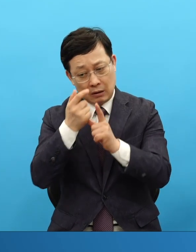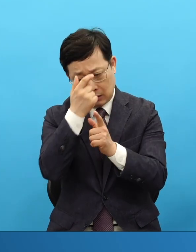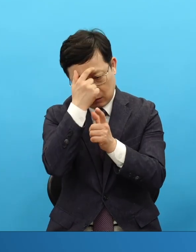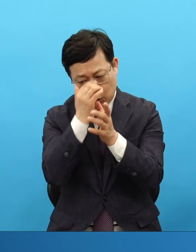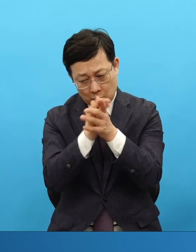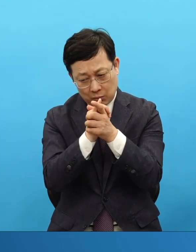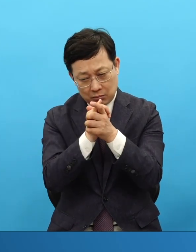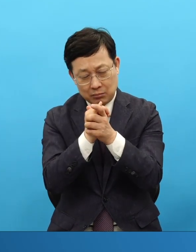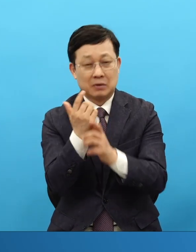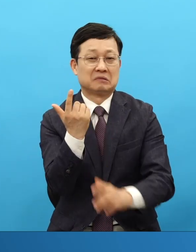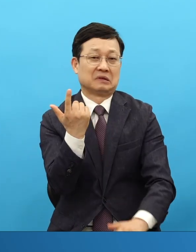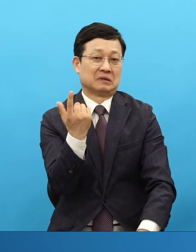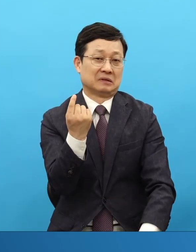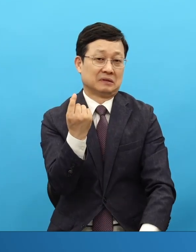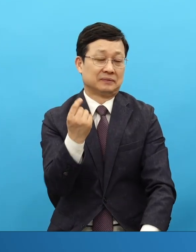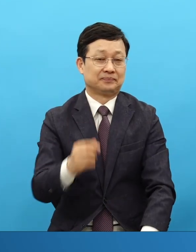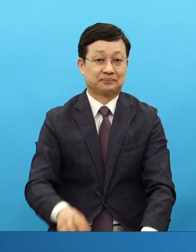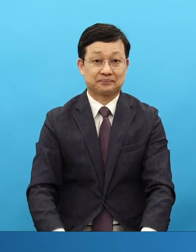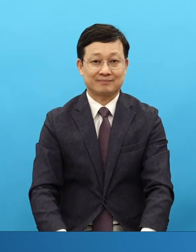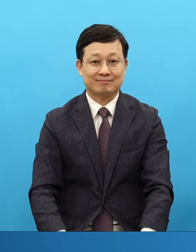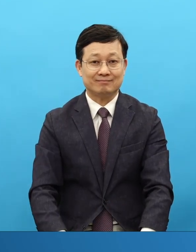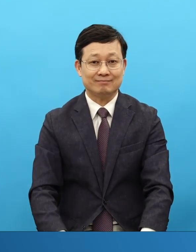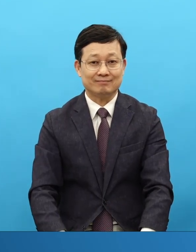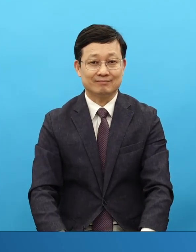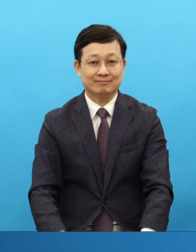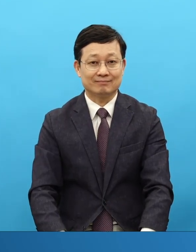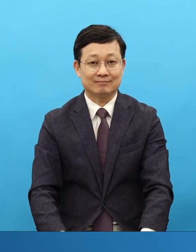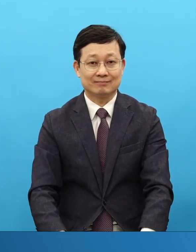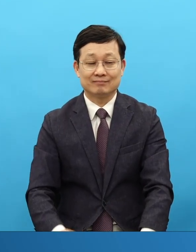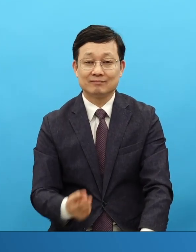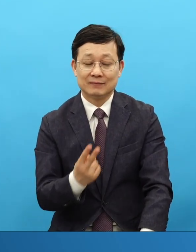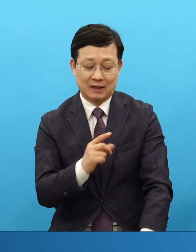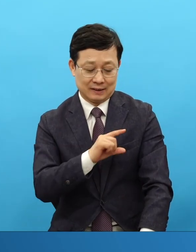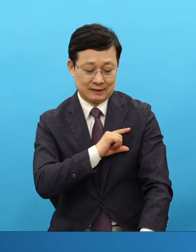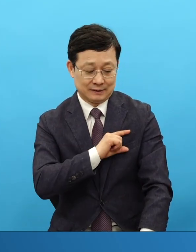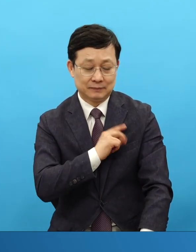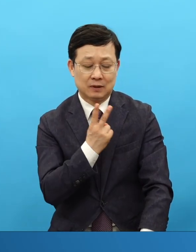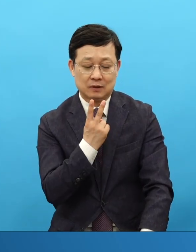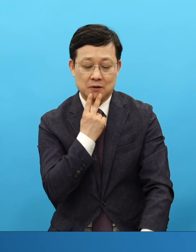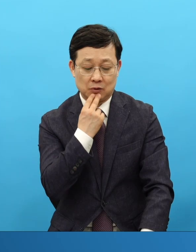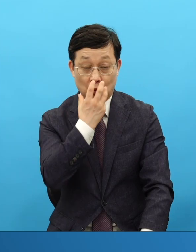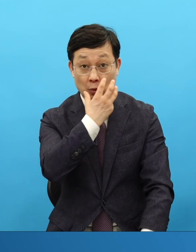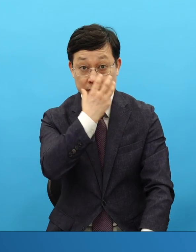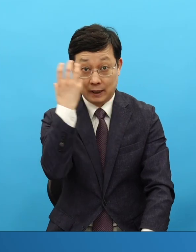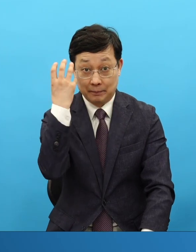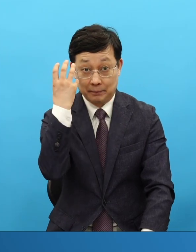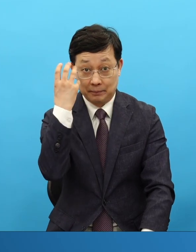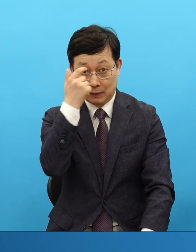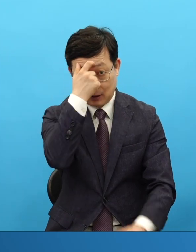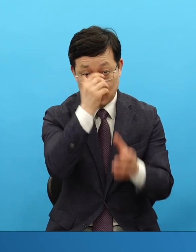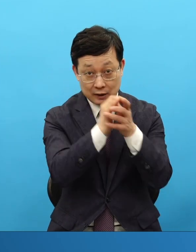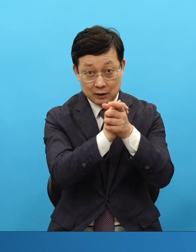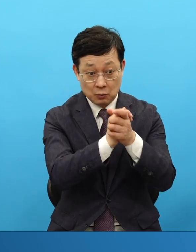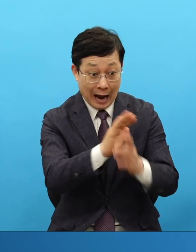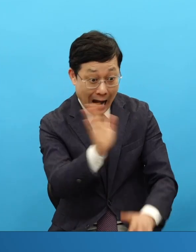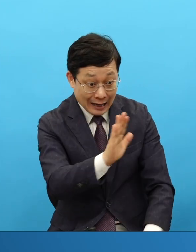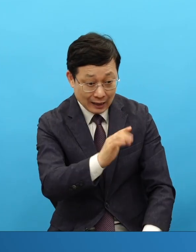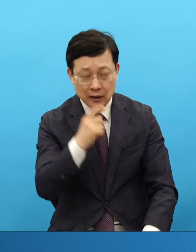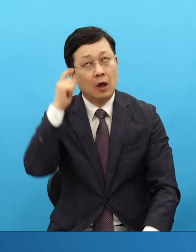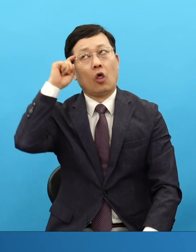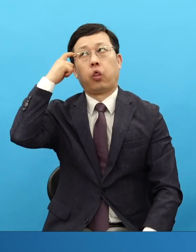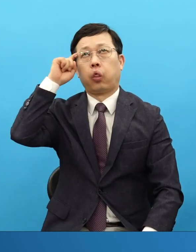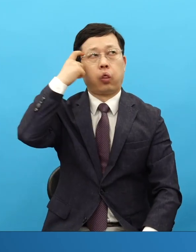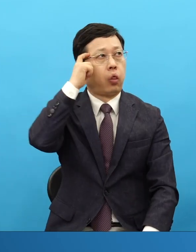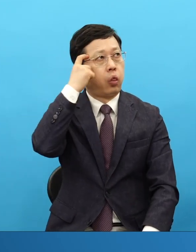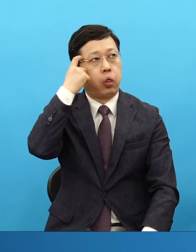I'll give you 3 examples. 요셉이 24 생각을 했다면 어떻게 되죠? Now, what is it that Joseph thought for 24